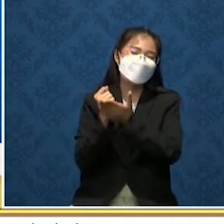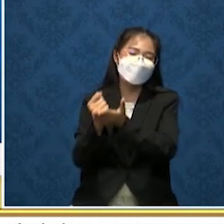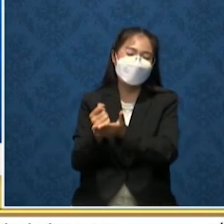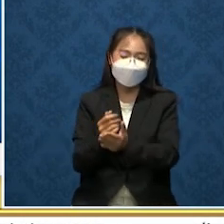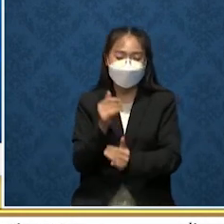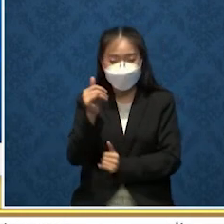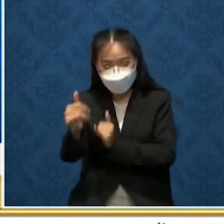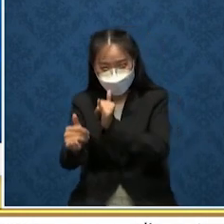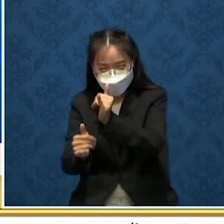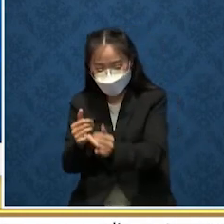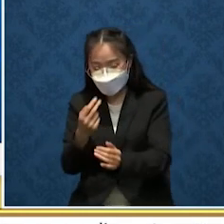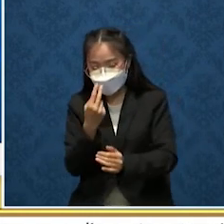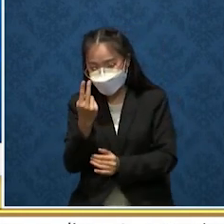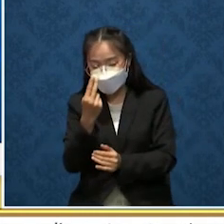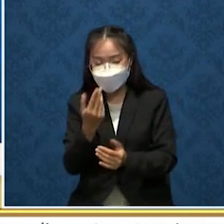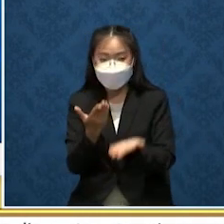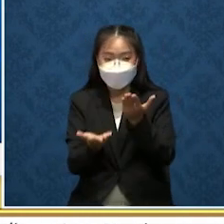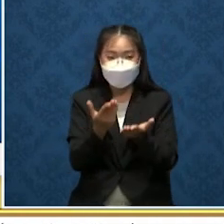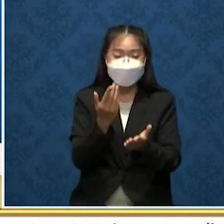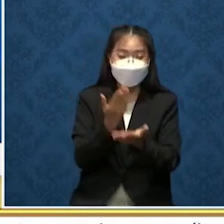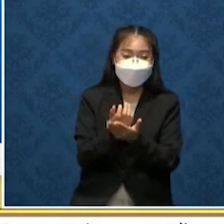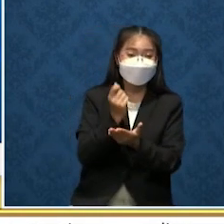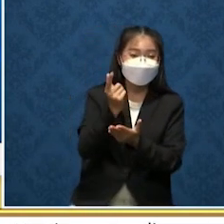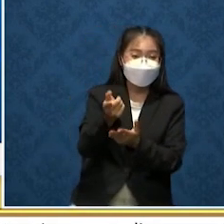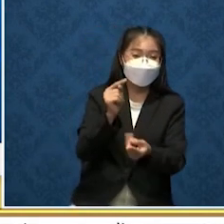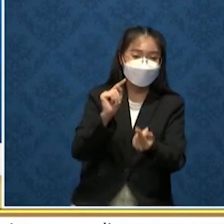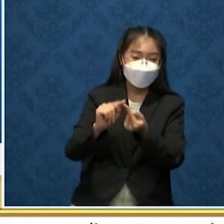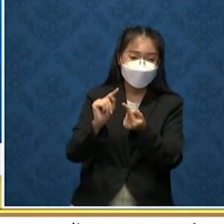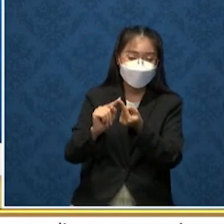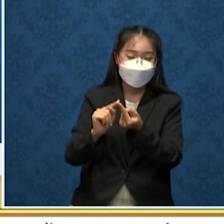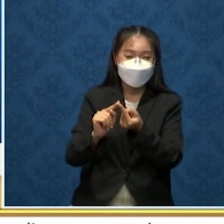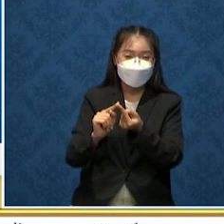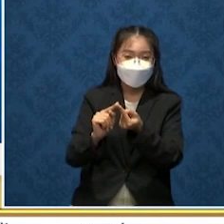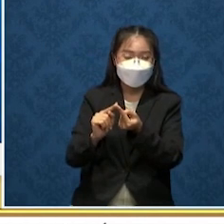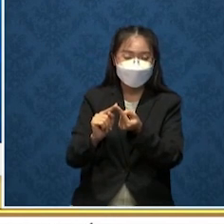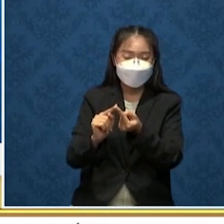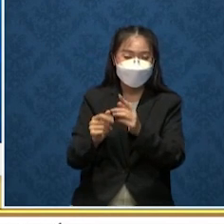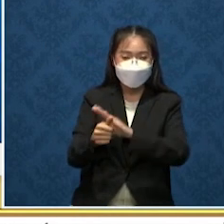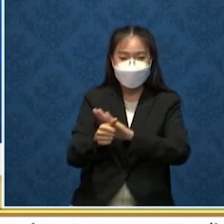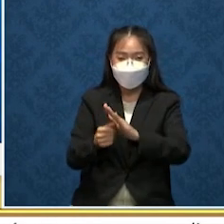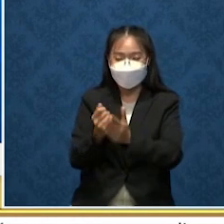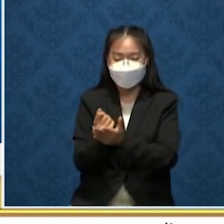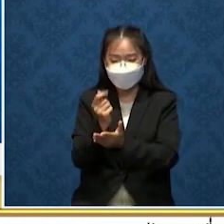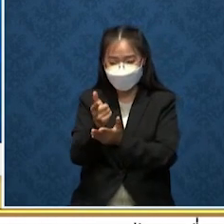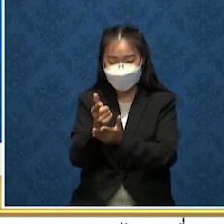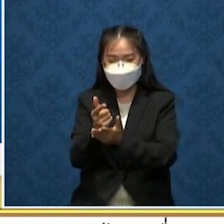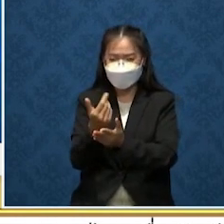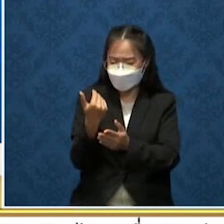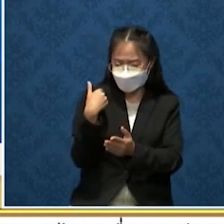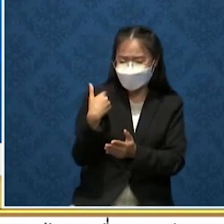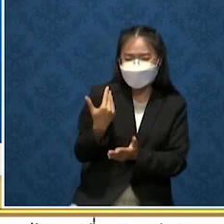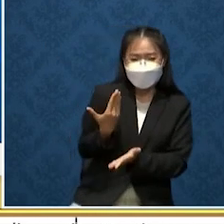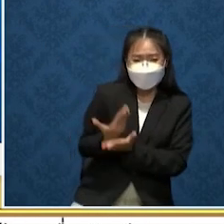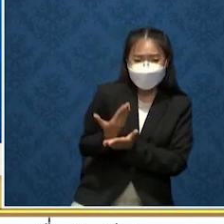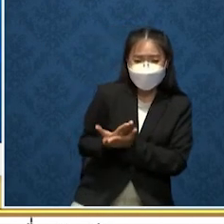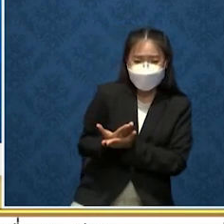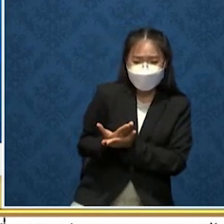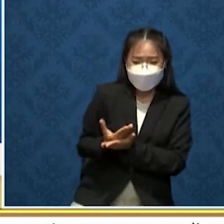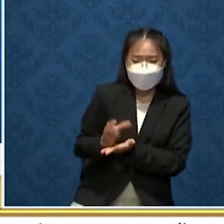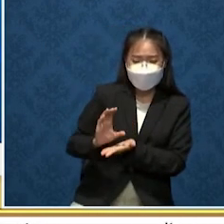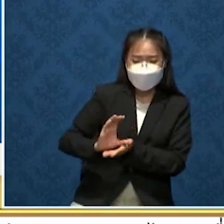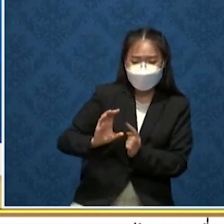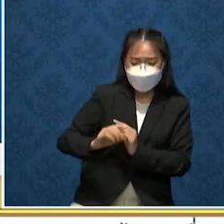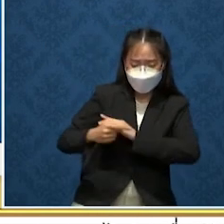รวมทั้งเอาไปจ่ายหัวคะแนนเลือกเอ่อเลือกตั้งล่วงหน้าด้วยนะครับหาเสียงล่วงหน้าเพราะฉะนั้นมันจะมีเงินเงินพวกเนี้ยเงินทุจริต